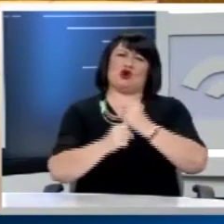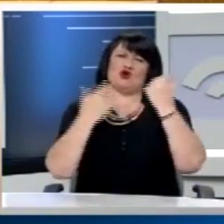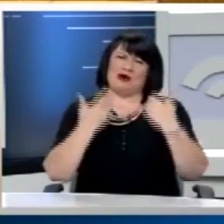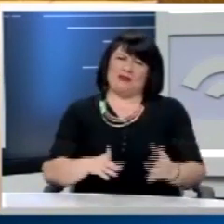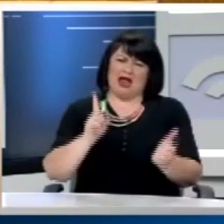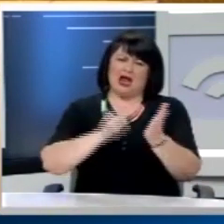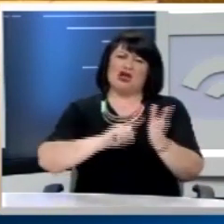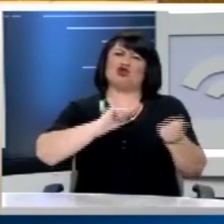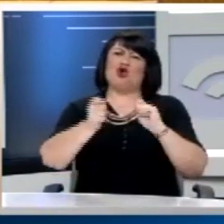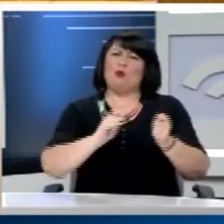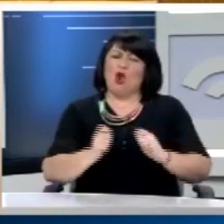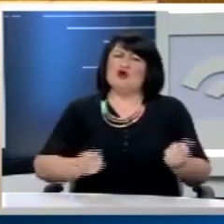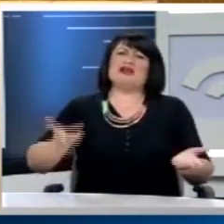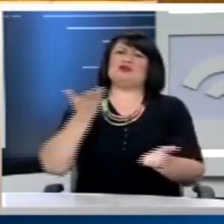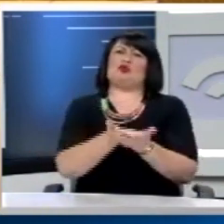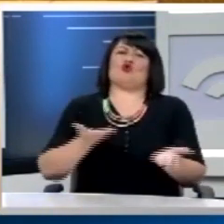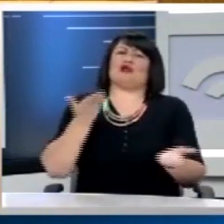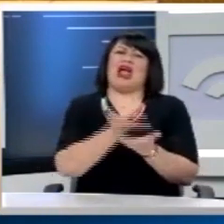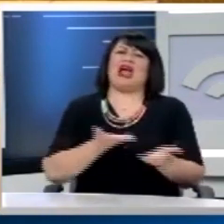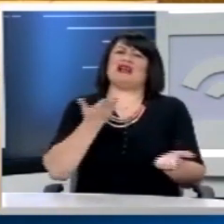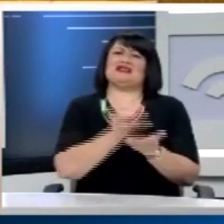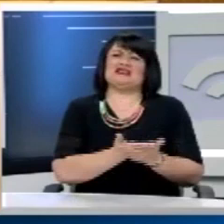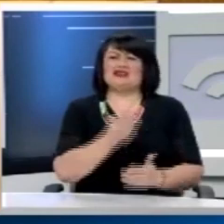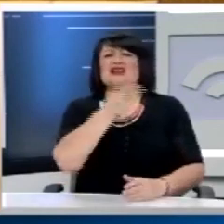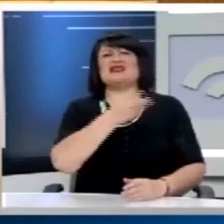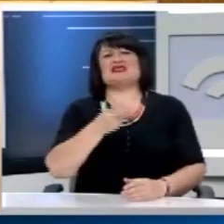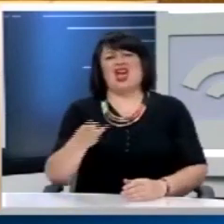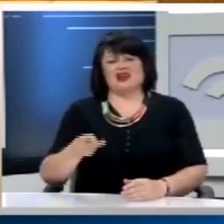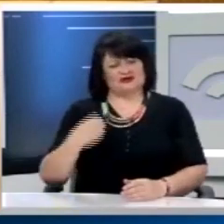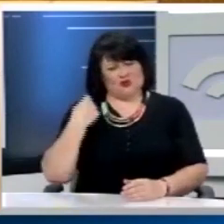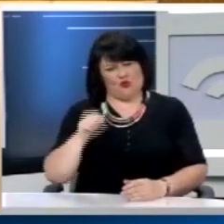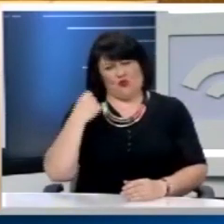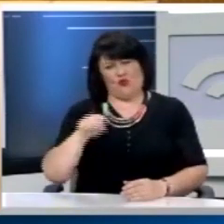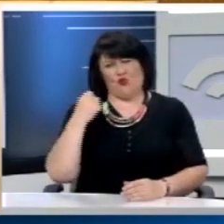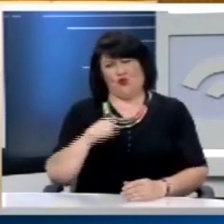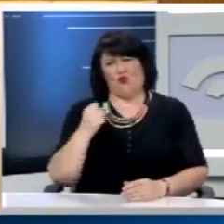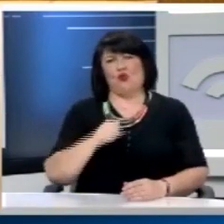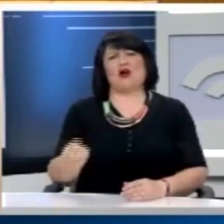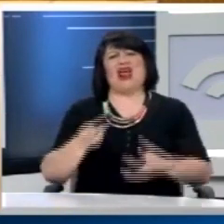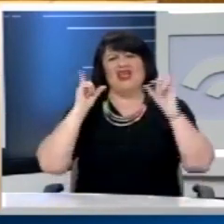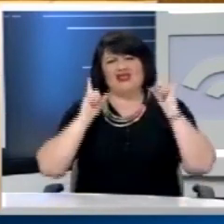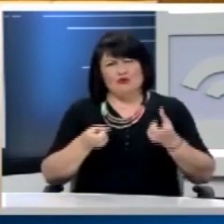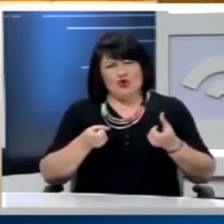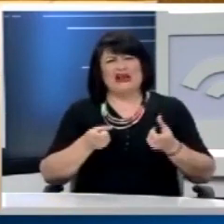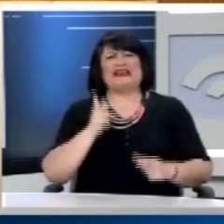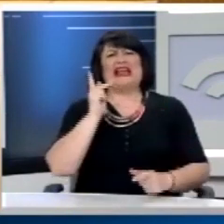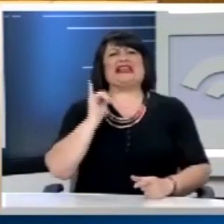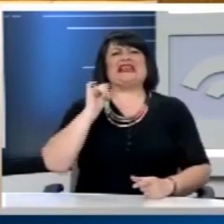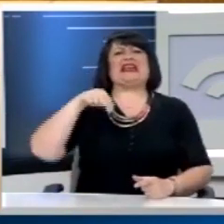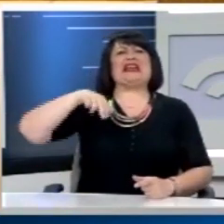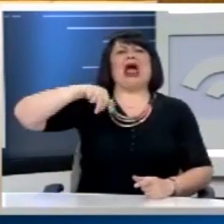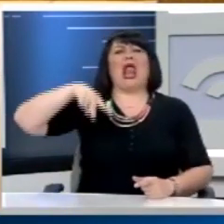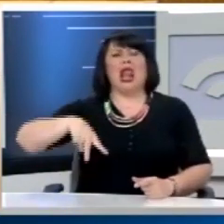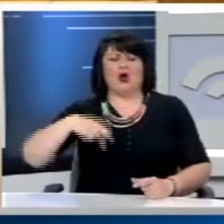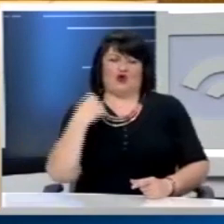δεκάδες τροπολογίες και προτάσεις νόμου, τις οποίες απέρριπταν χέρι-χέρι ΣΥΡΙΖΑ, Νέα Δημοκρατία και ΚΙΝΑΛ, την ώρα